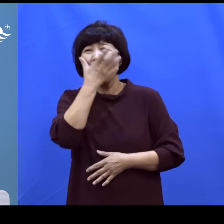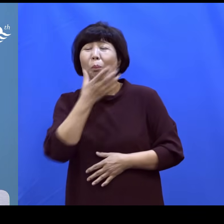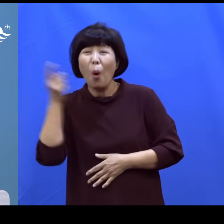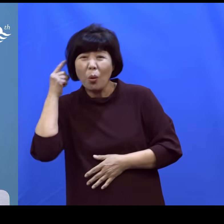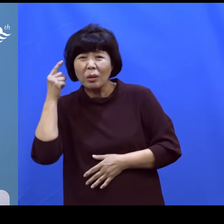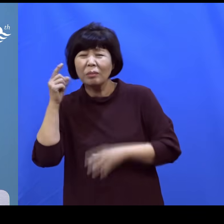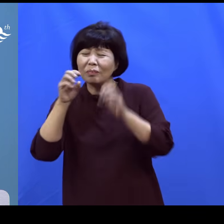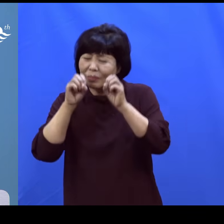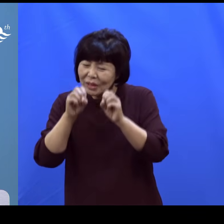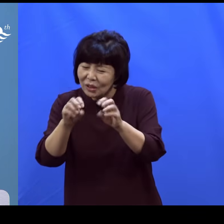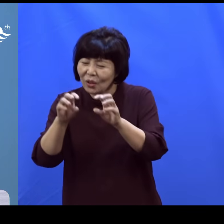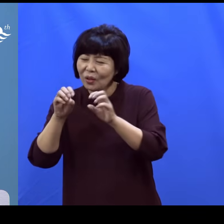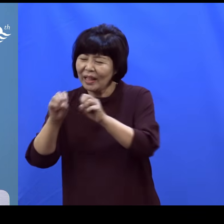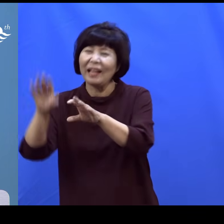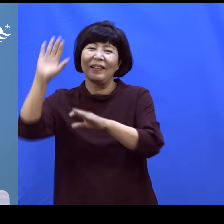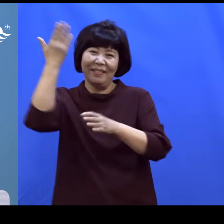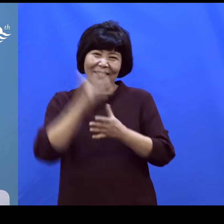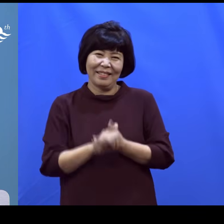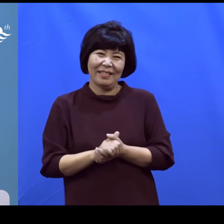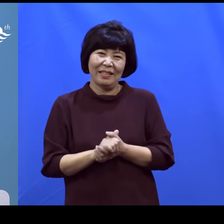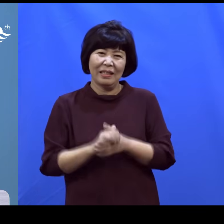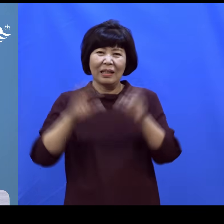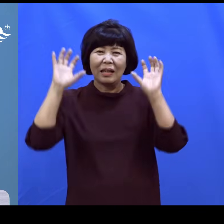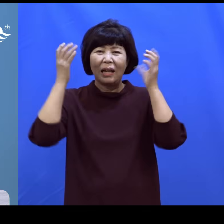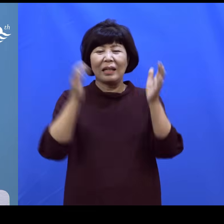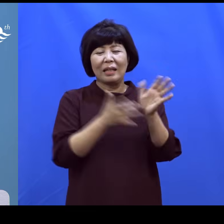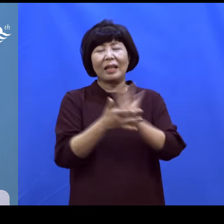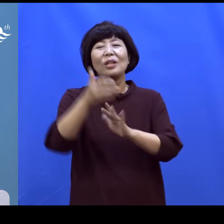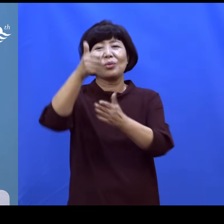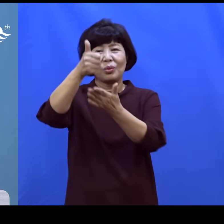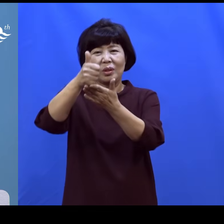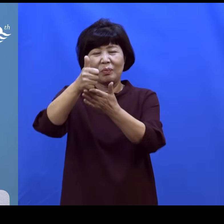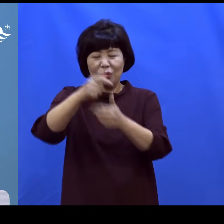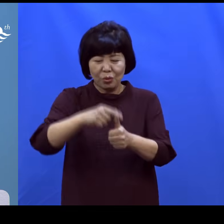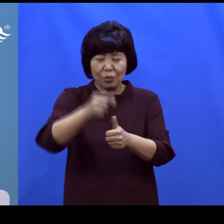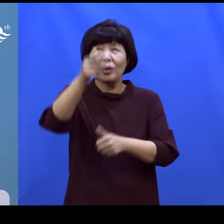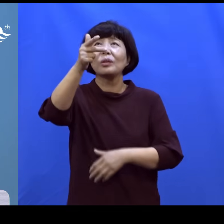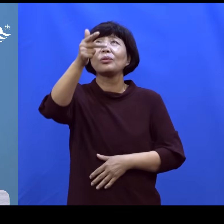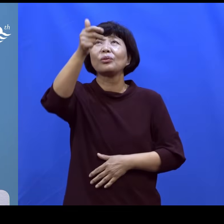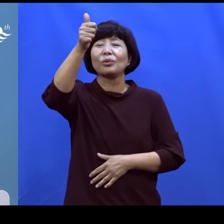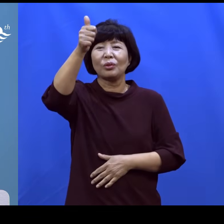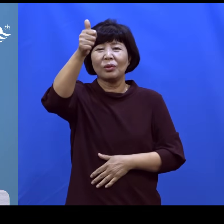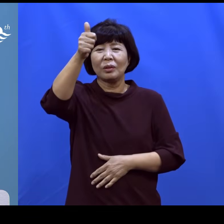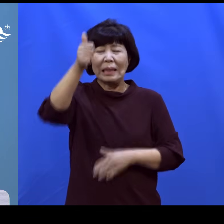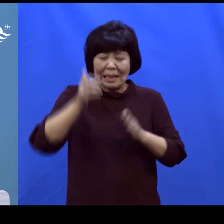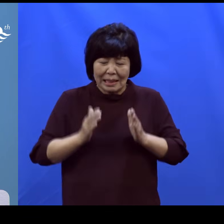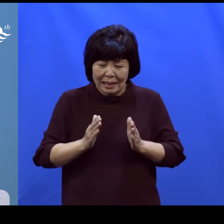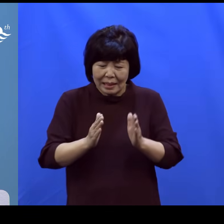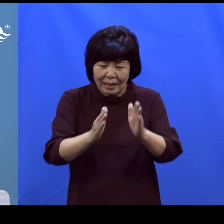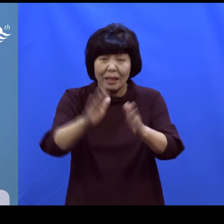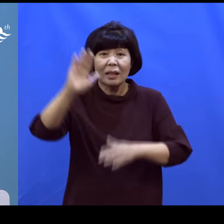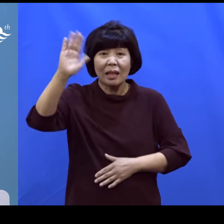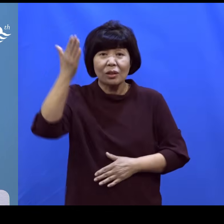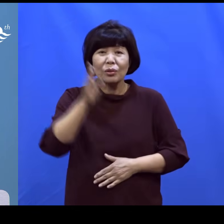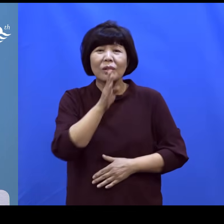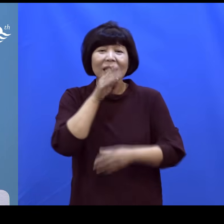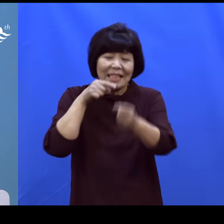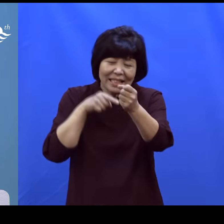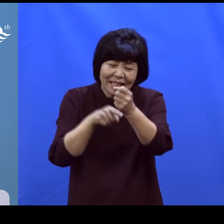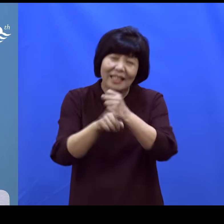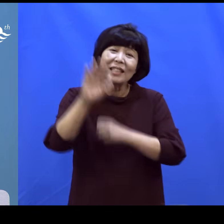예수, 아기 예수로 오신 예수, 인류의 구원자. 그가 곧 길이요 진리요 생명이고 나는